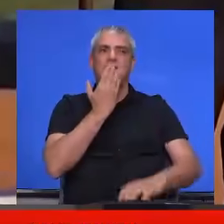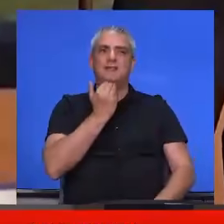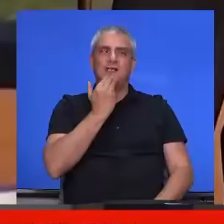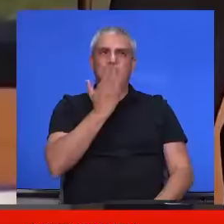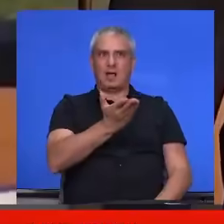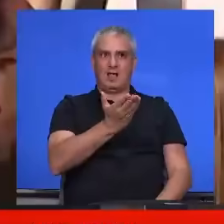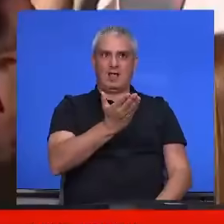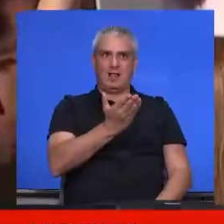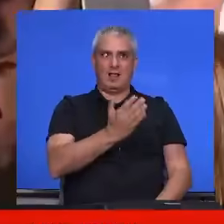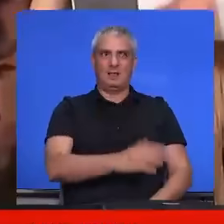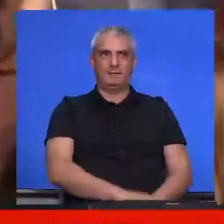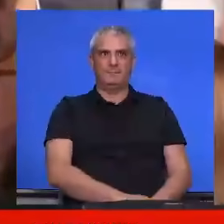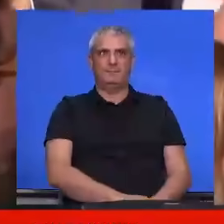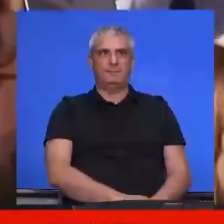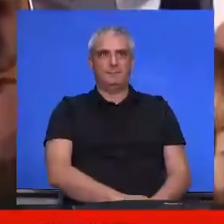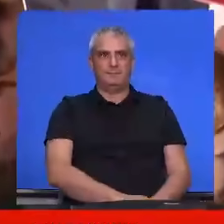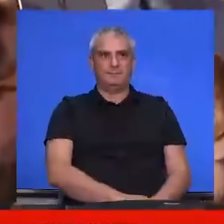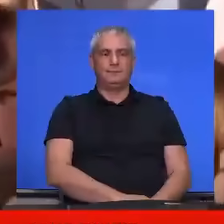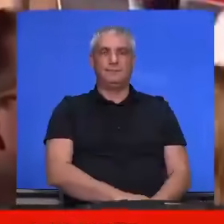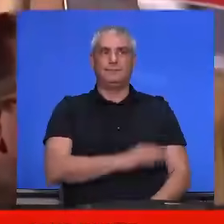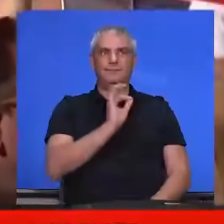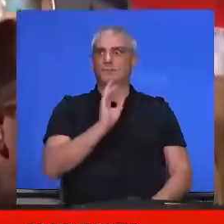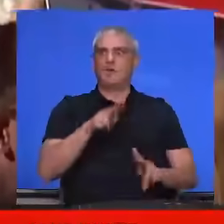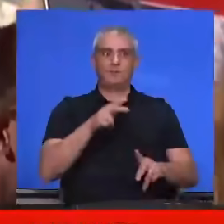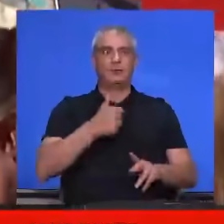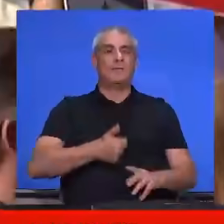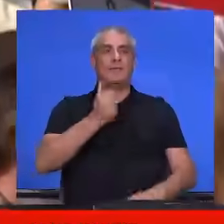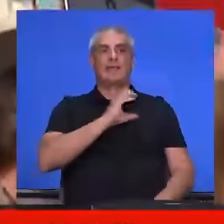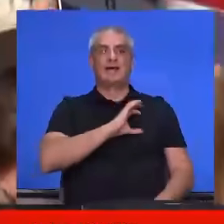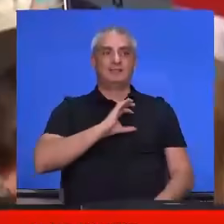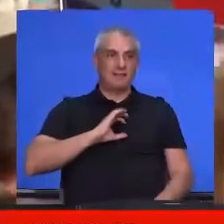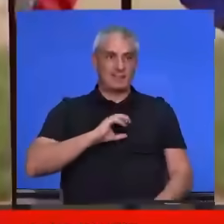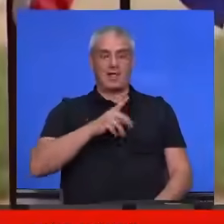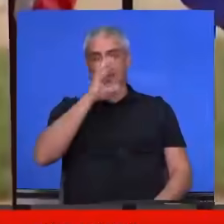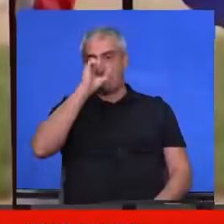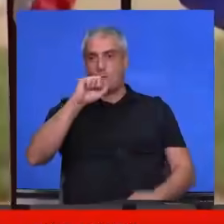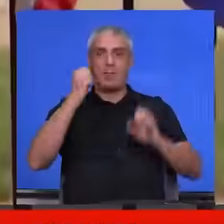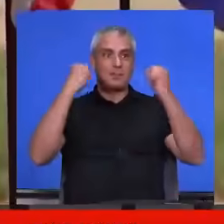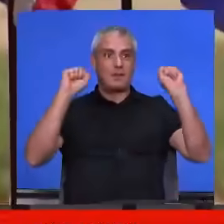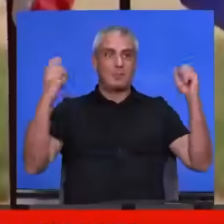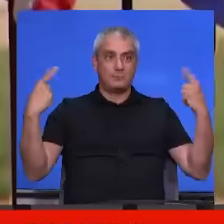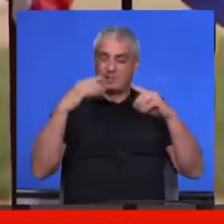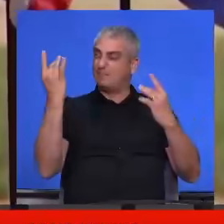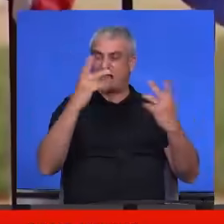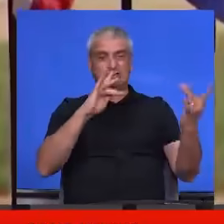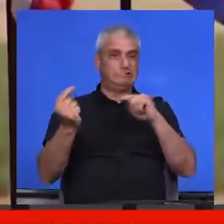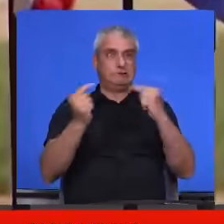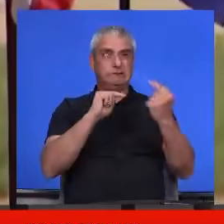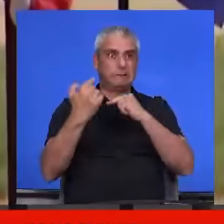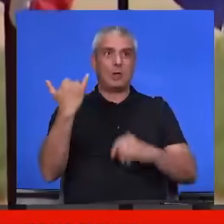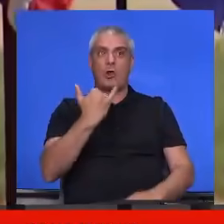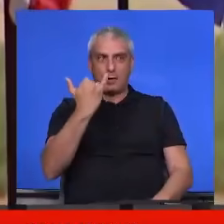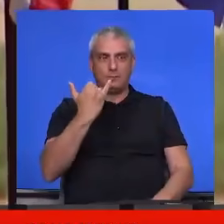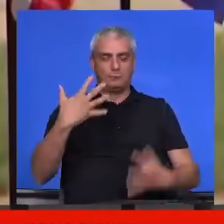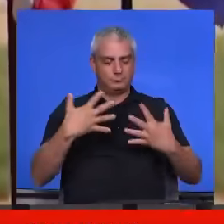Israel. ממש כך, מנהיגי הסנאט והבית, רפובליקנים ודמוקרטים שנלחמים זה בזה מדי יום ביומו, מתאחדים